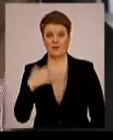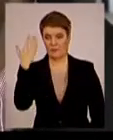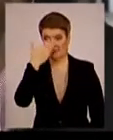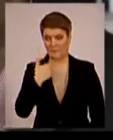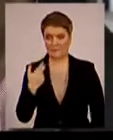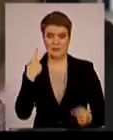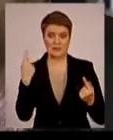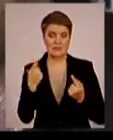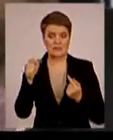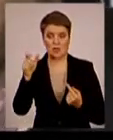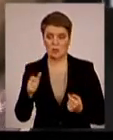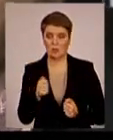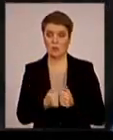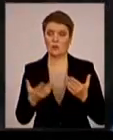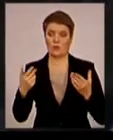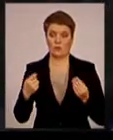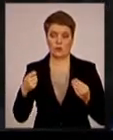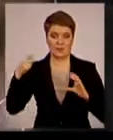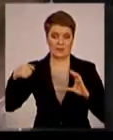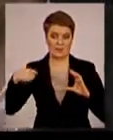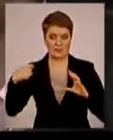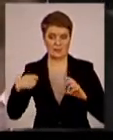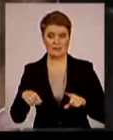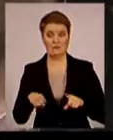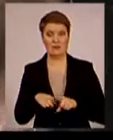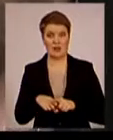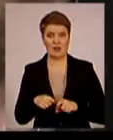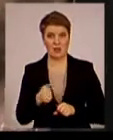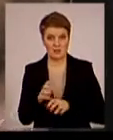як звичайні люди, яких ми щодня знімаємо. Таке насильство в Остії лякає мене.